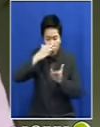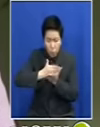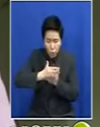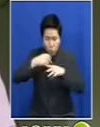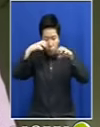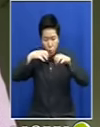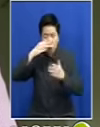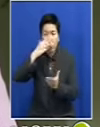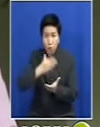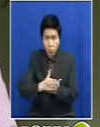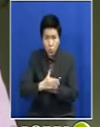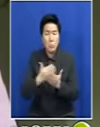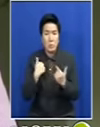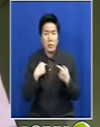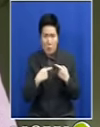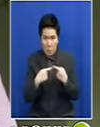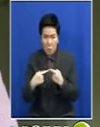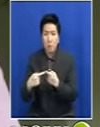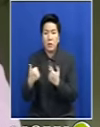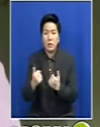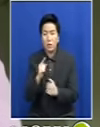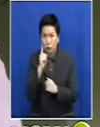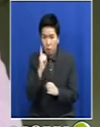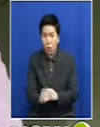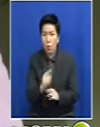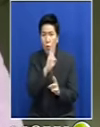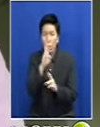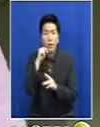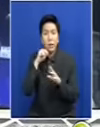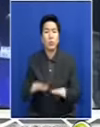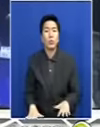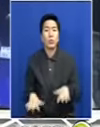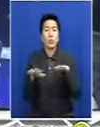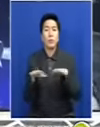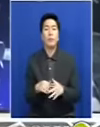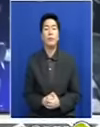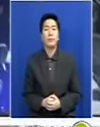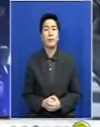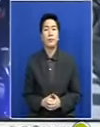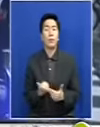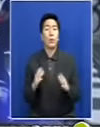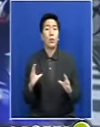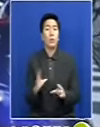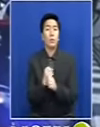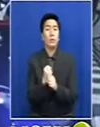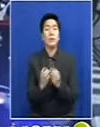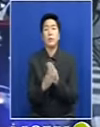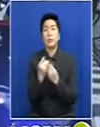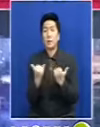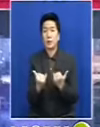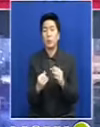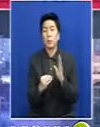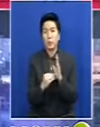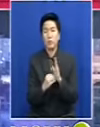ตรงนั้นจะเยอะนะครับเพราะฉะนั้นตรงนั้นก็เป็นอีกจุดนึงที่ต้องระวังเรื่องของน้ำท่วมขัง ภาพรวมตลอดทั้งสัปดาห์นี้กรุงเทพมหาน